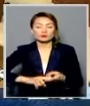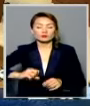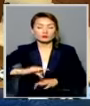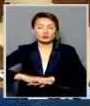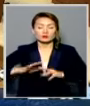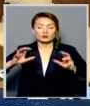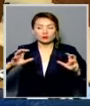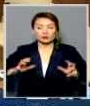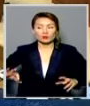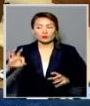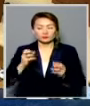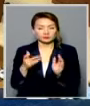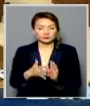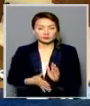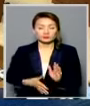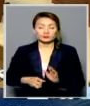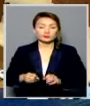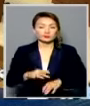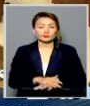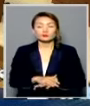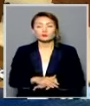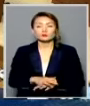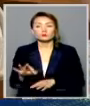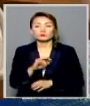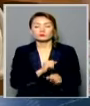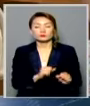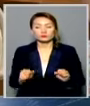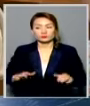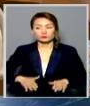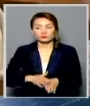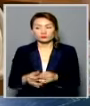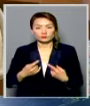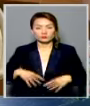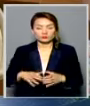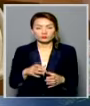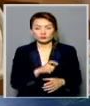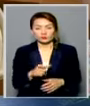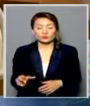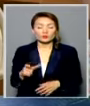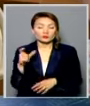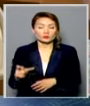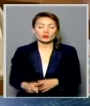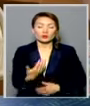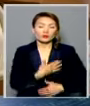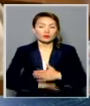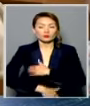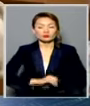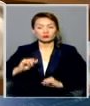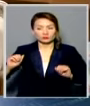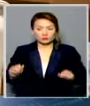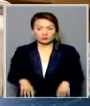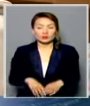бюджетным законодательством расходы на финансирование поезда за счет местных исполнительных органов, то человек с инвалидностью